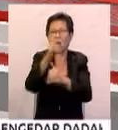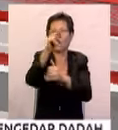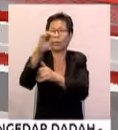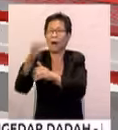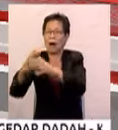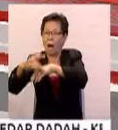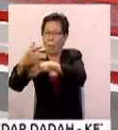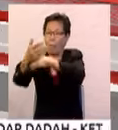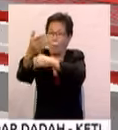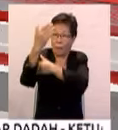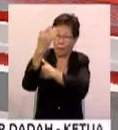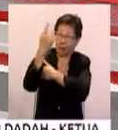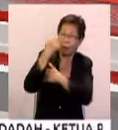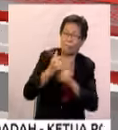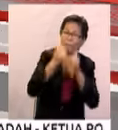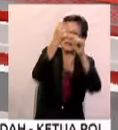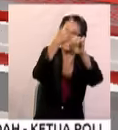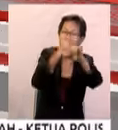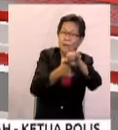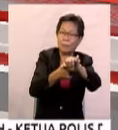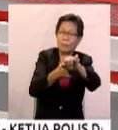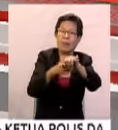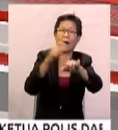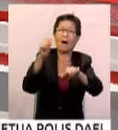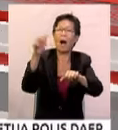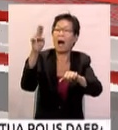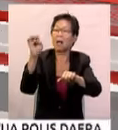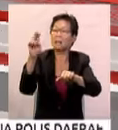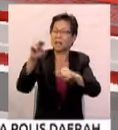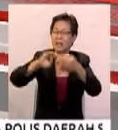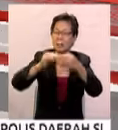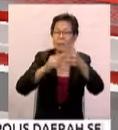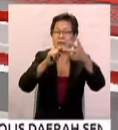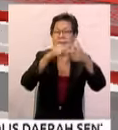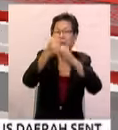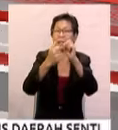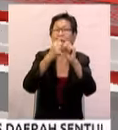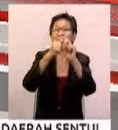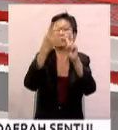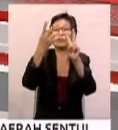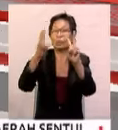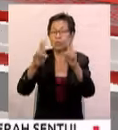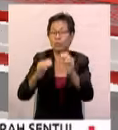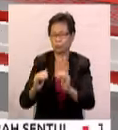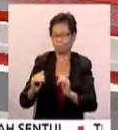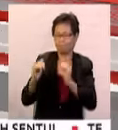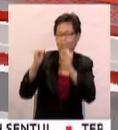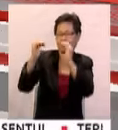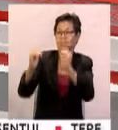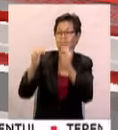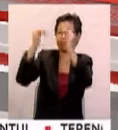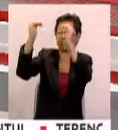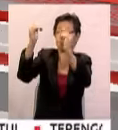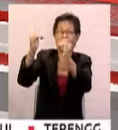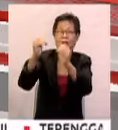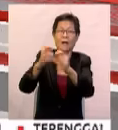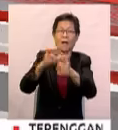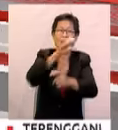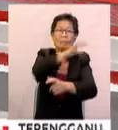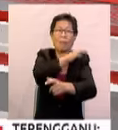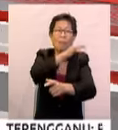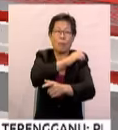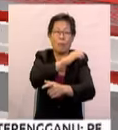pagi tadi. Ini adalah kali pertama The Gunners berkedudukan ketiga sejak April 2017, menunjukkan peningkatan sejak bekas pengendali Paris